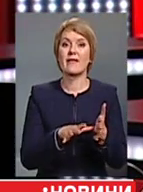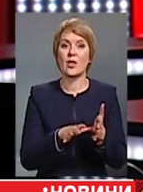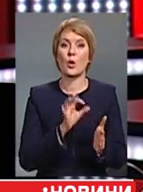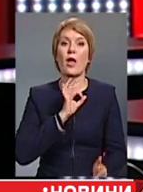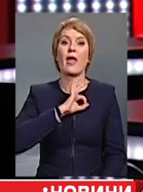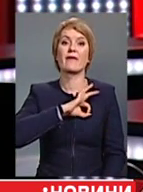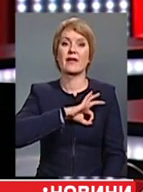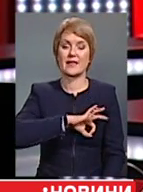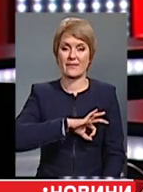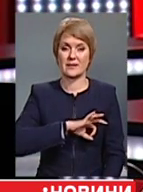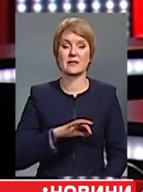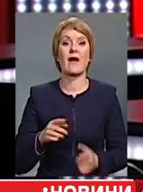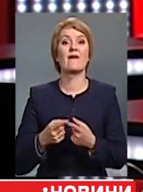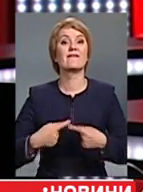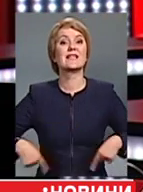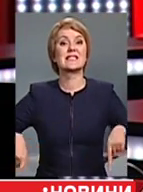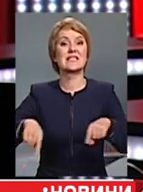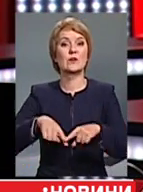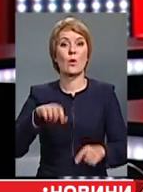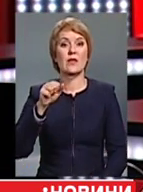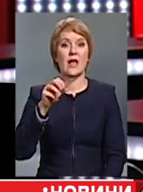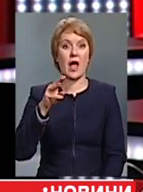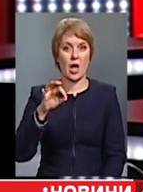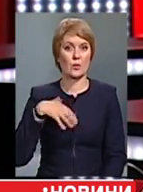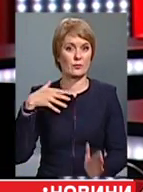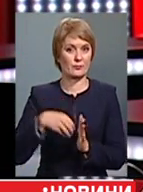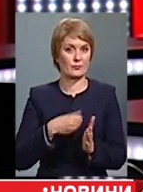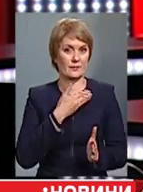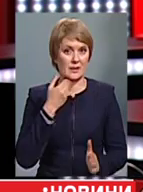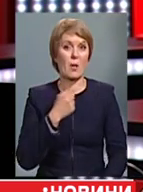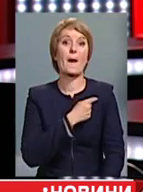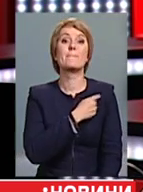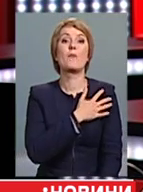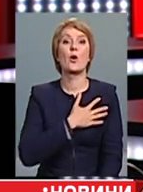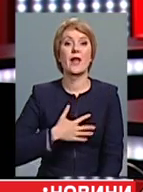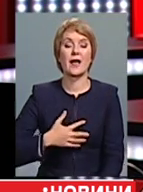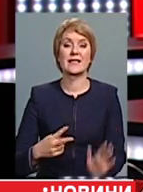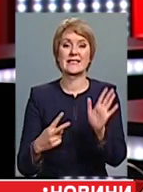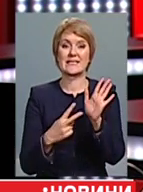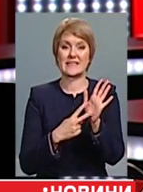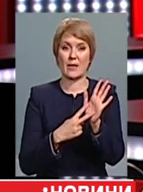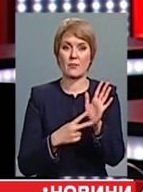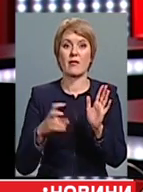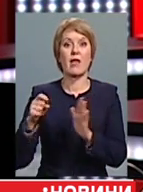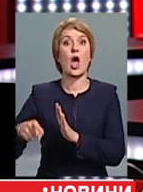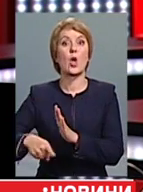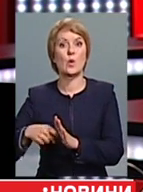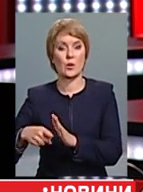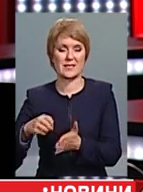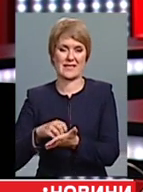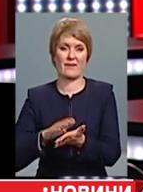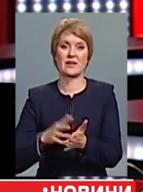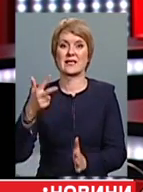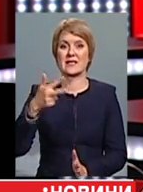Ну і до подій у зоні АТО. Там доба минула без втрат, але поранених 7. Усі на Донеччині. Там зафіксовано